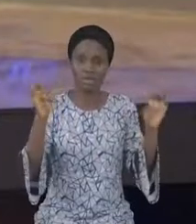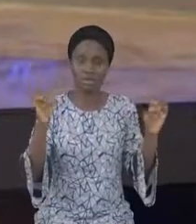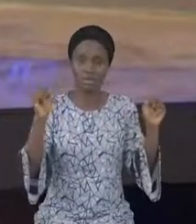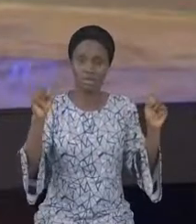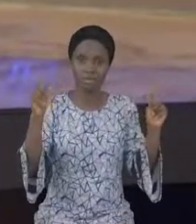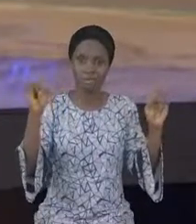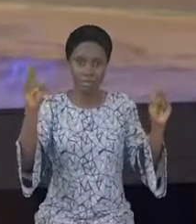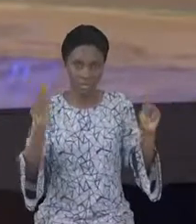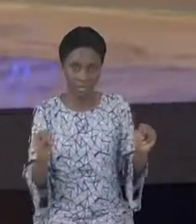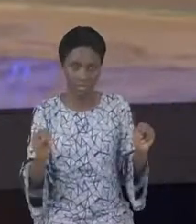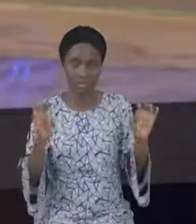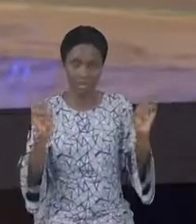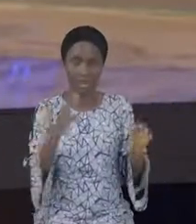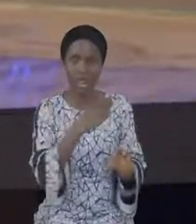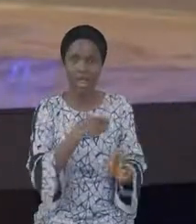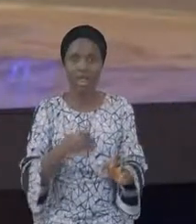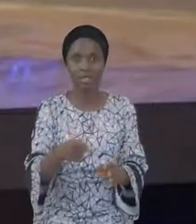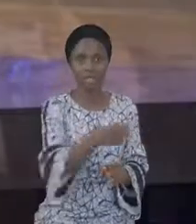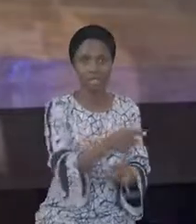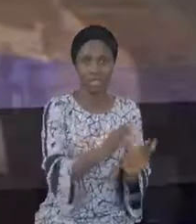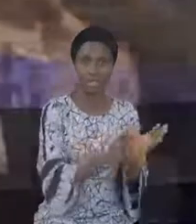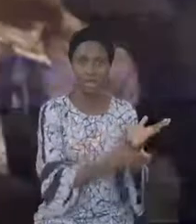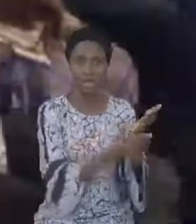Philistins et l'arche était déposée